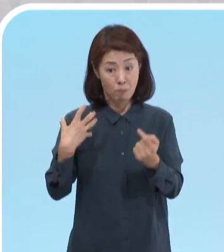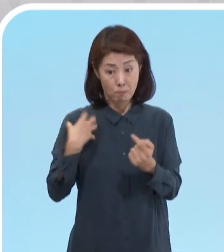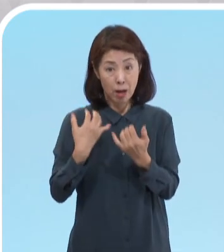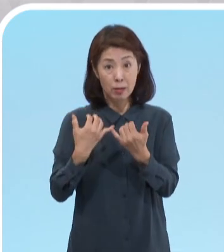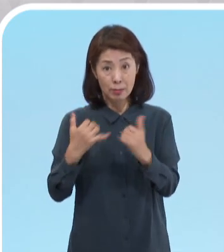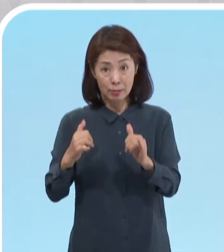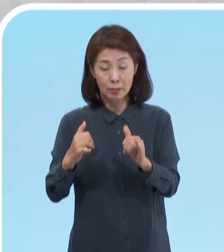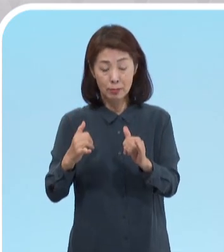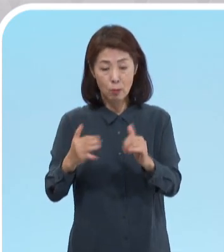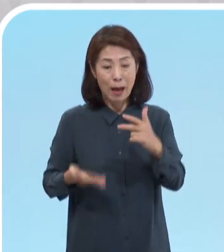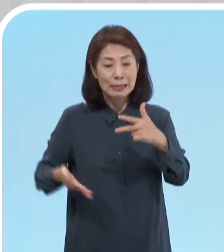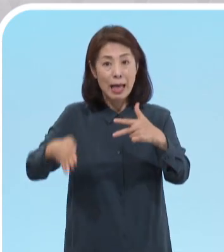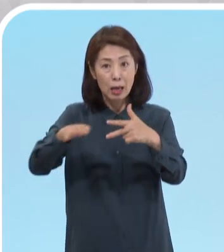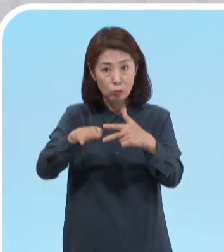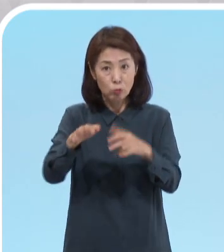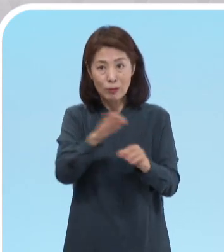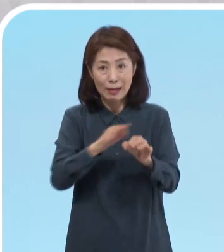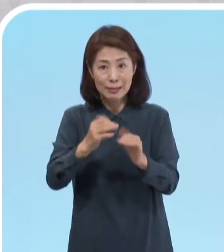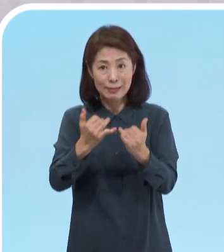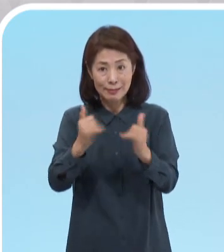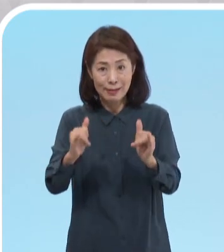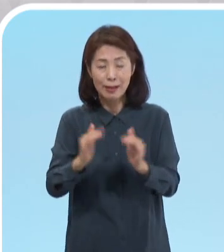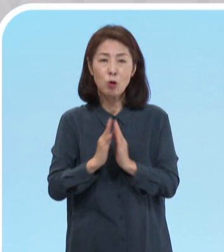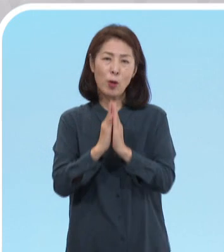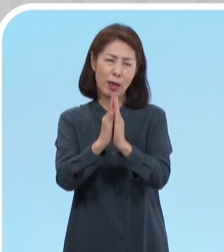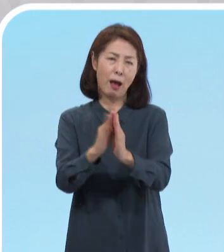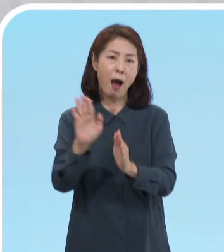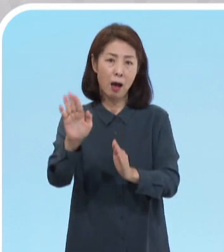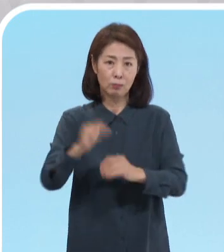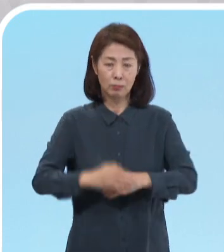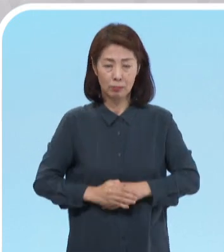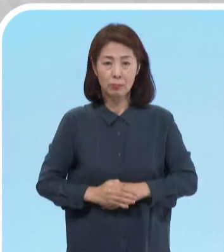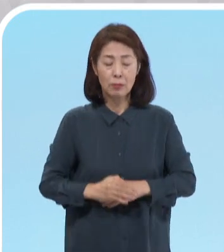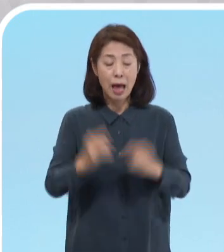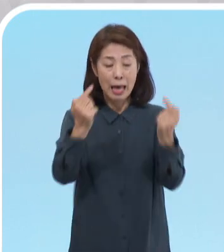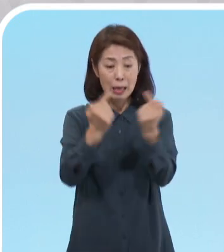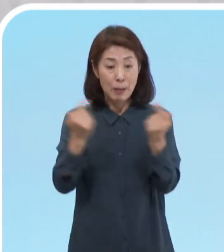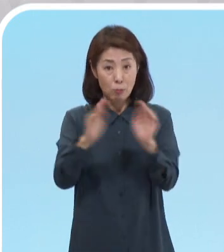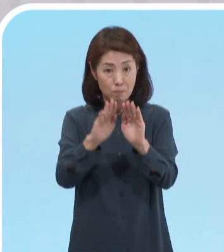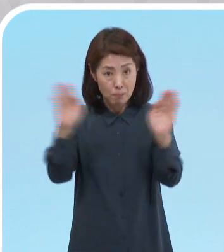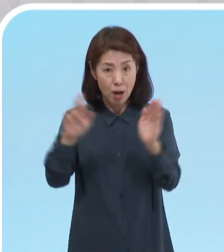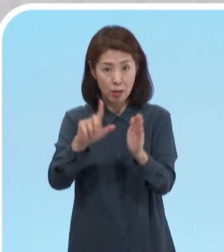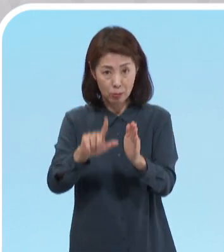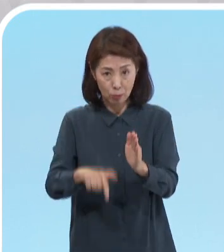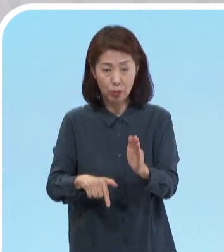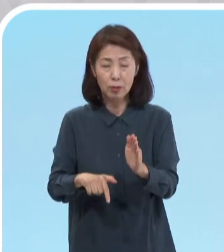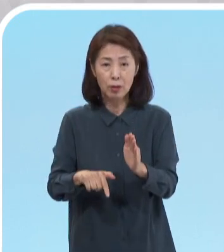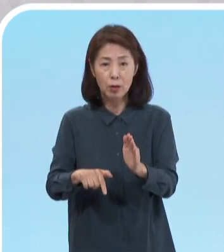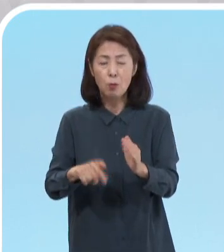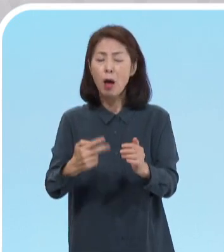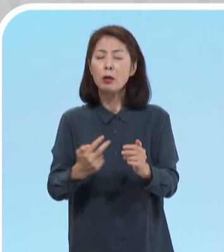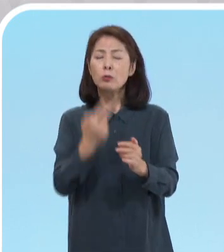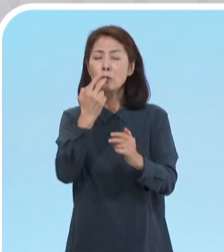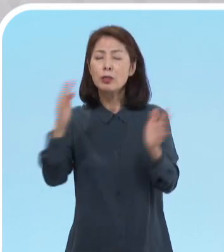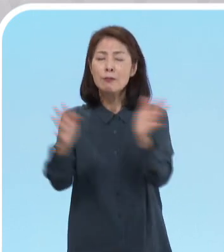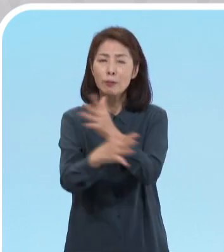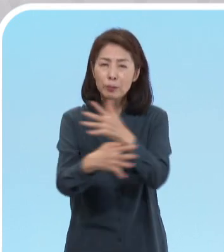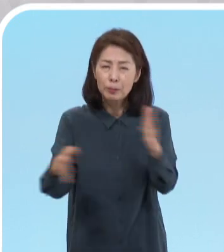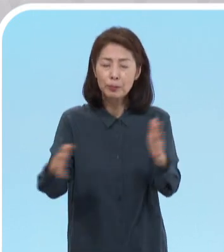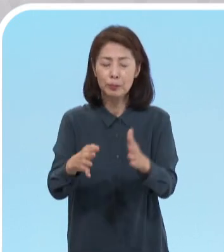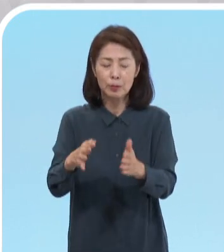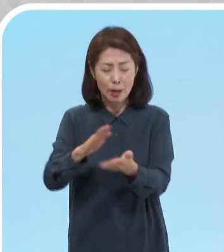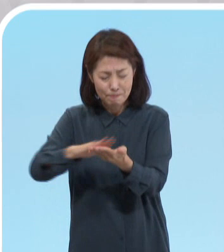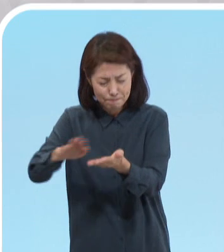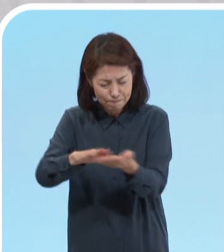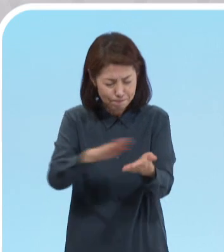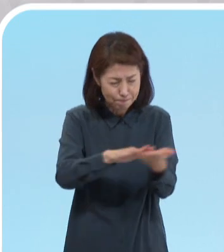イベント主催者、施設管理者の皆さんへのお願いです。イベントの開催にあたっては、換気・消